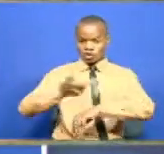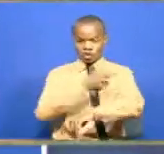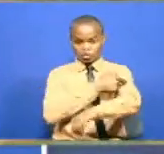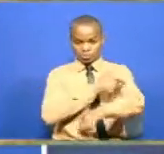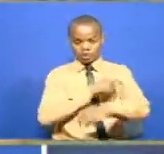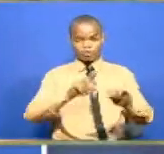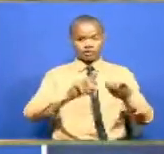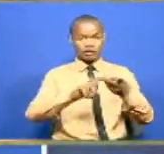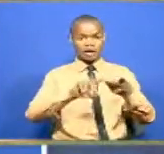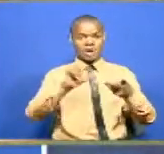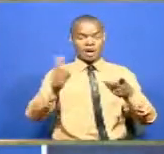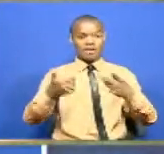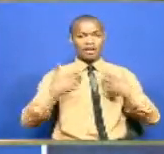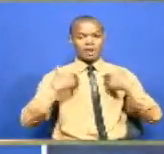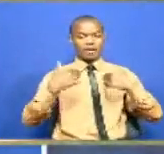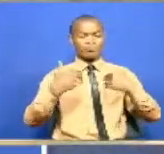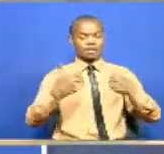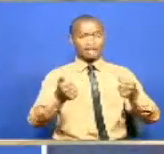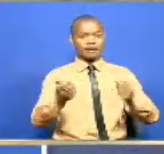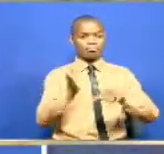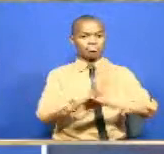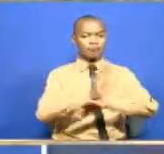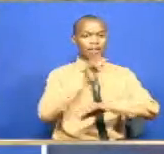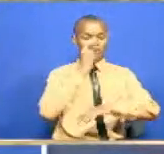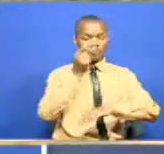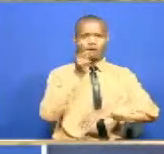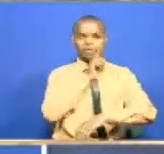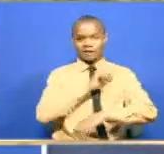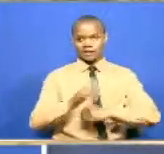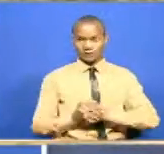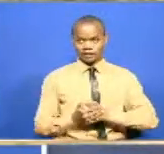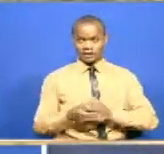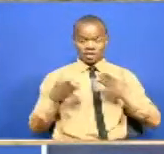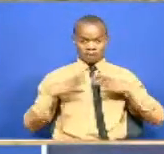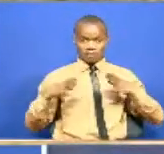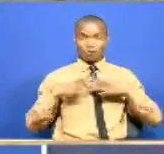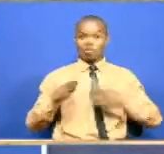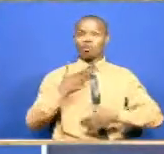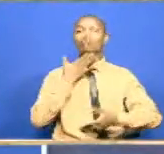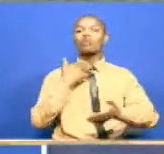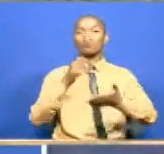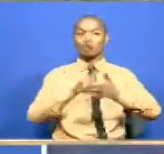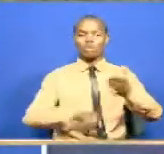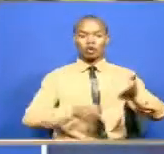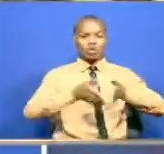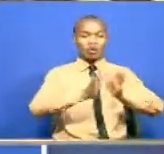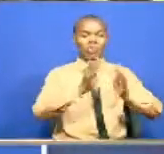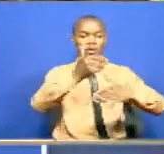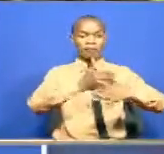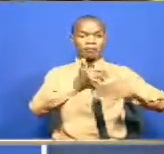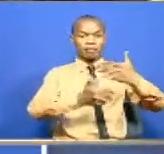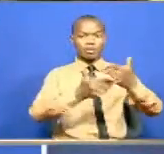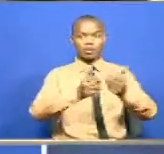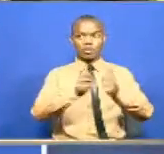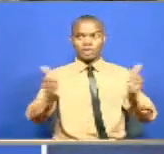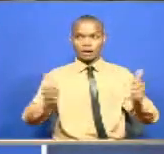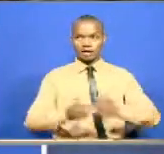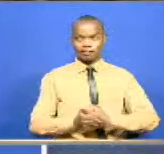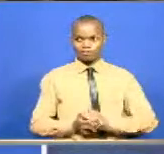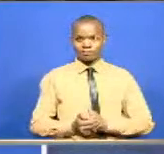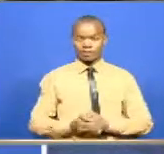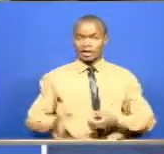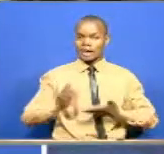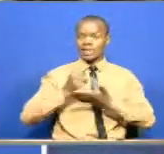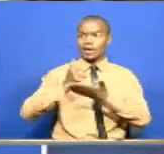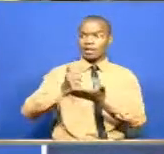mwingine alitibiwa na kuruhusiwa kuondoka. Wakazi hao sasa wanataka barabara zikarabatiwe. Tusaidie kwa sababu hapa ni